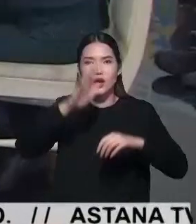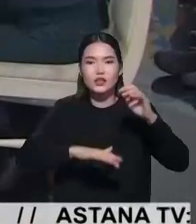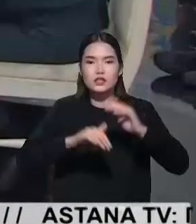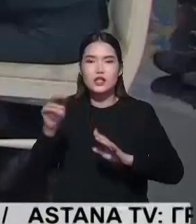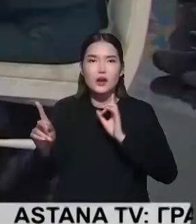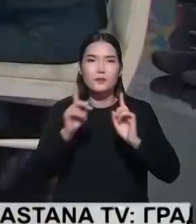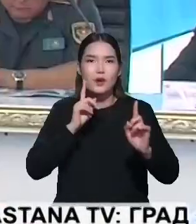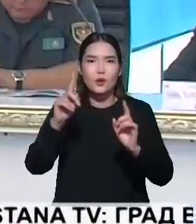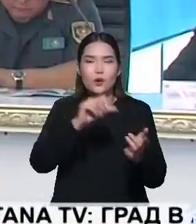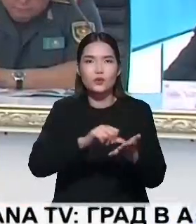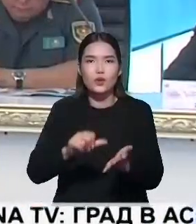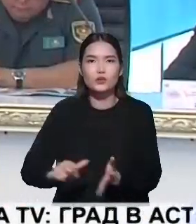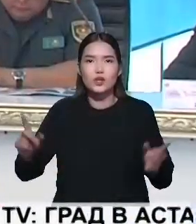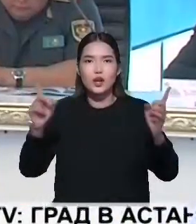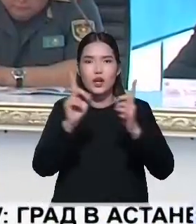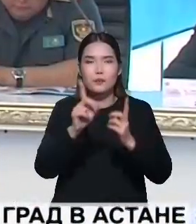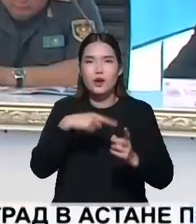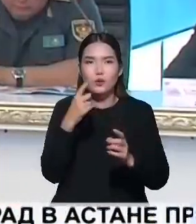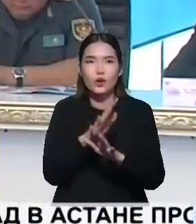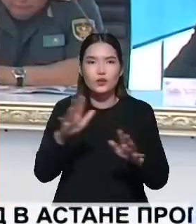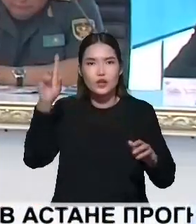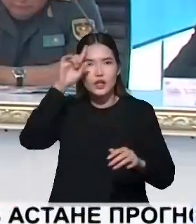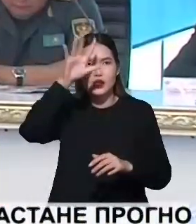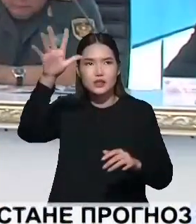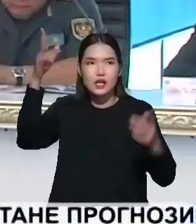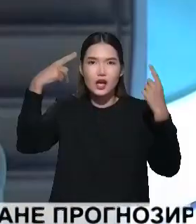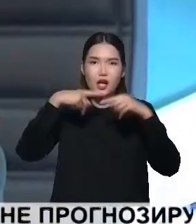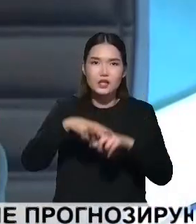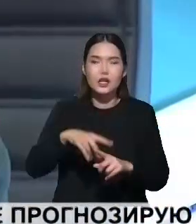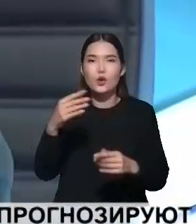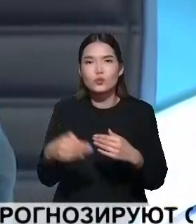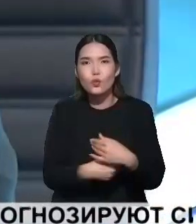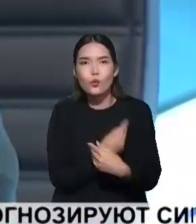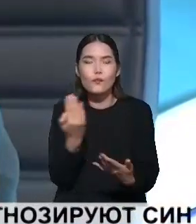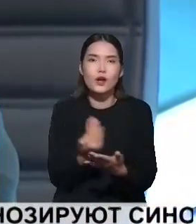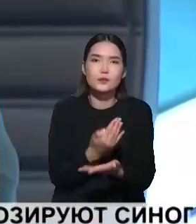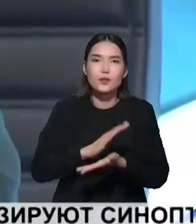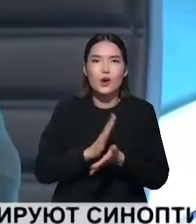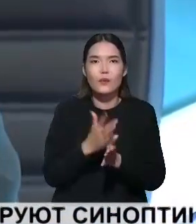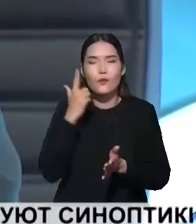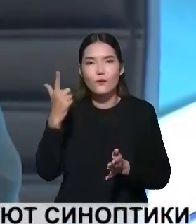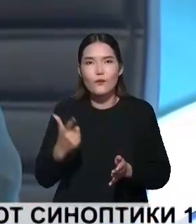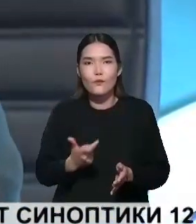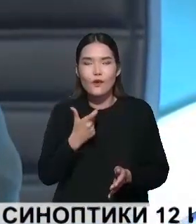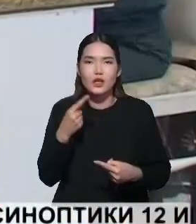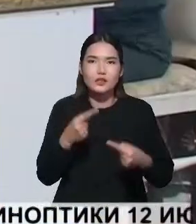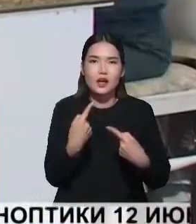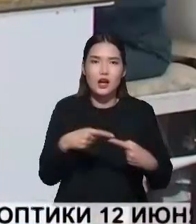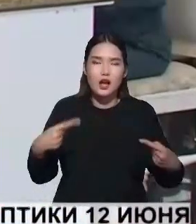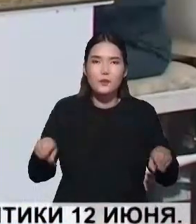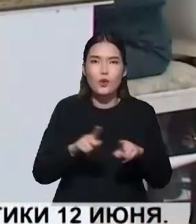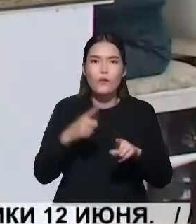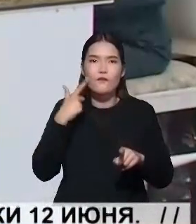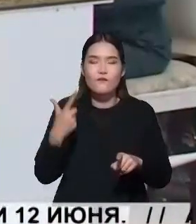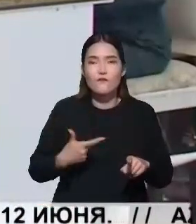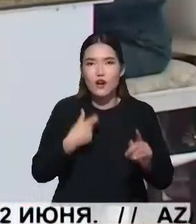конференция. Участники встречи говорили не только о современных технологиях, но и о новых способах ведения войн и вооруженных конфликтов. Кроме того,